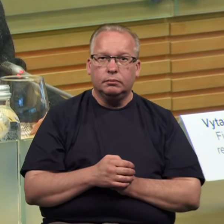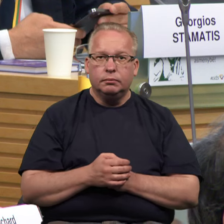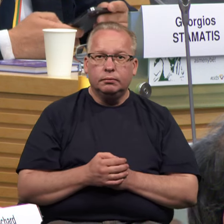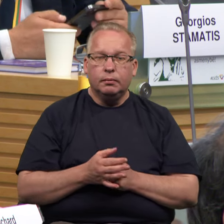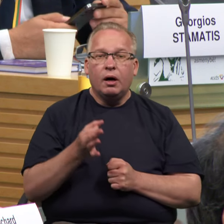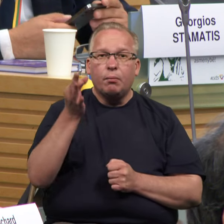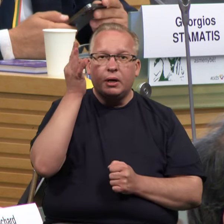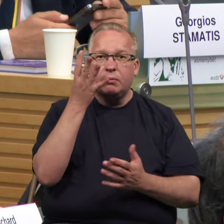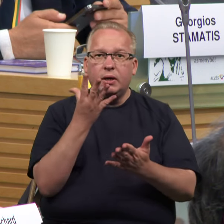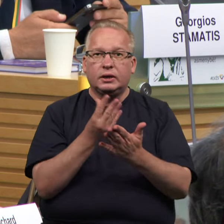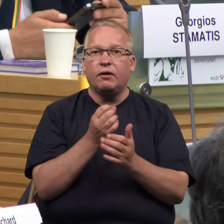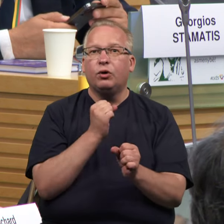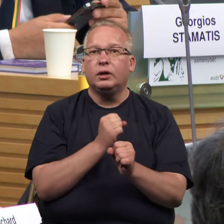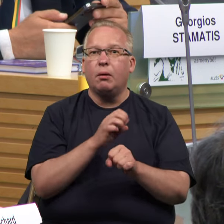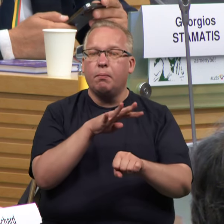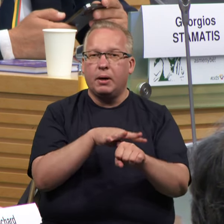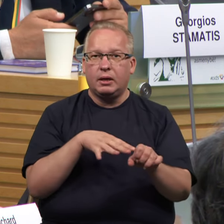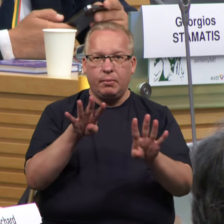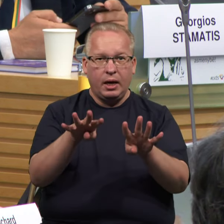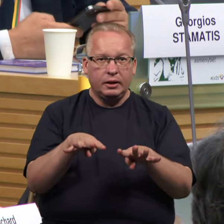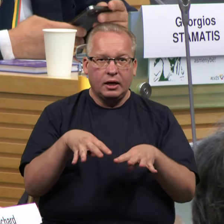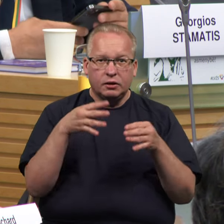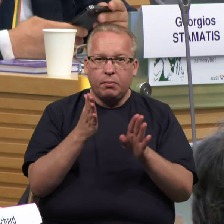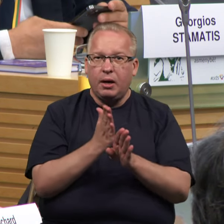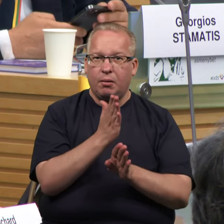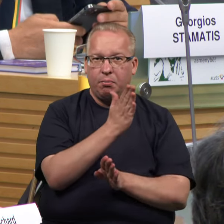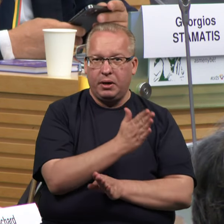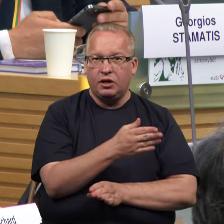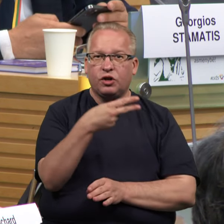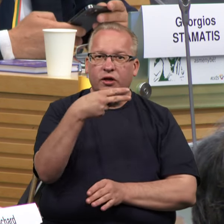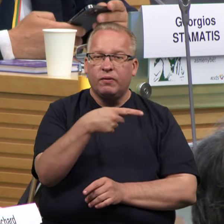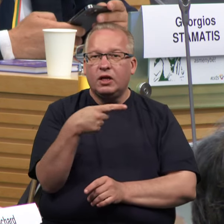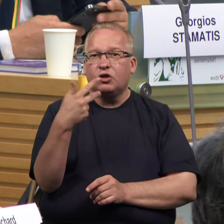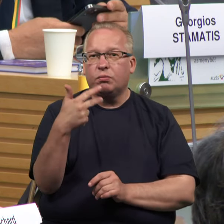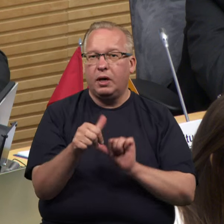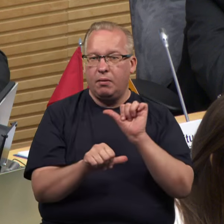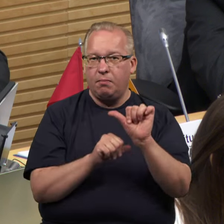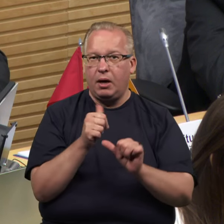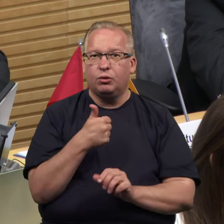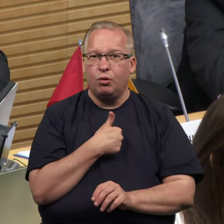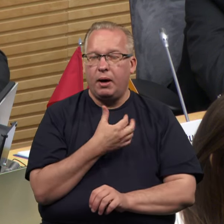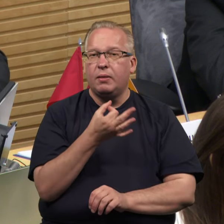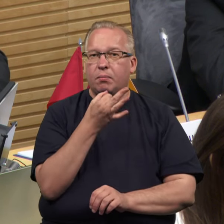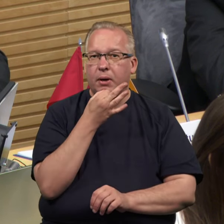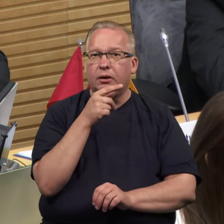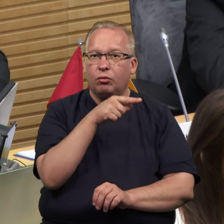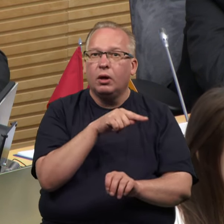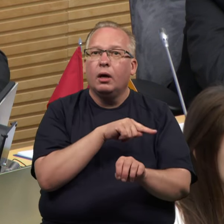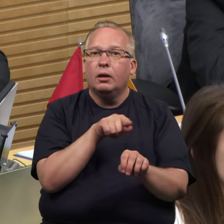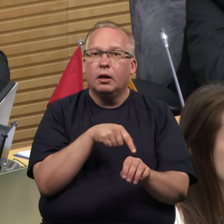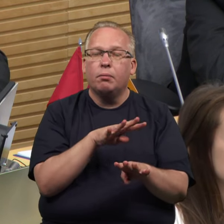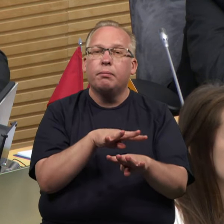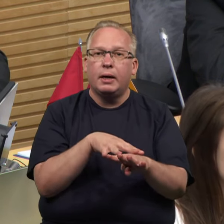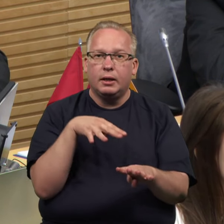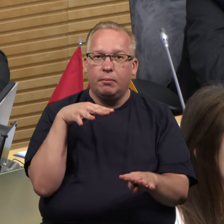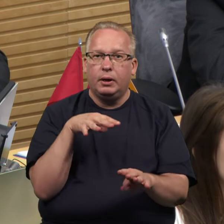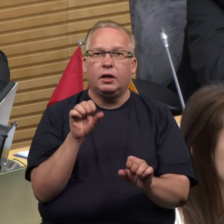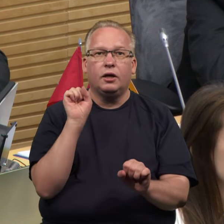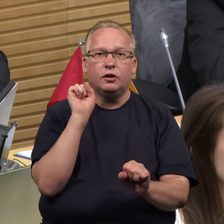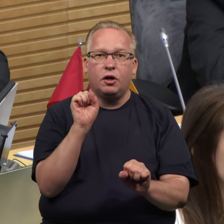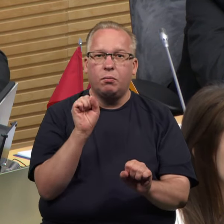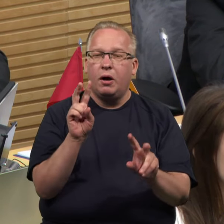Prisimenu savo darbą parlamentinėje asamblėjoje prieš 20-30 metų. Man patiko tie laikai, kai parlamentinė demokratija